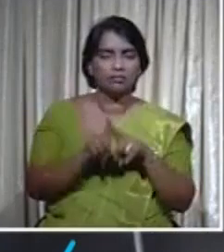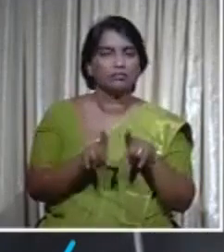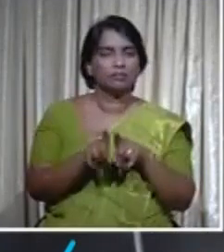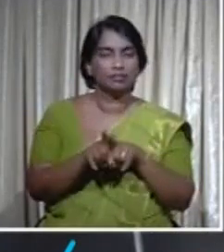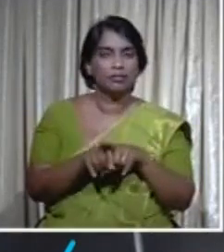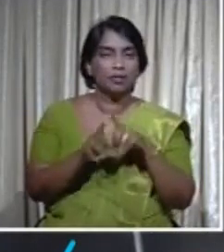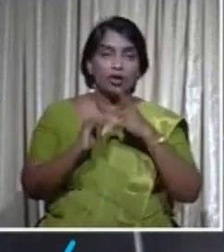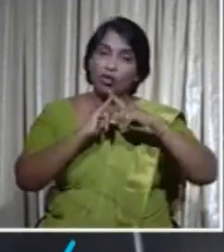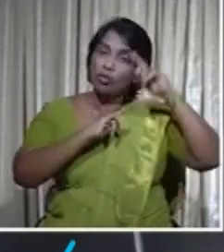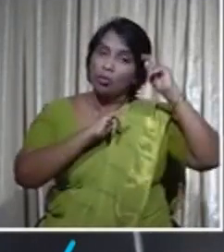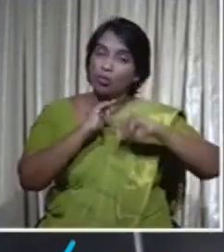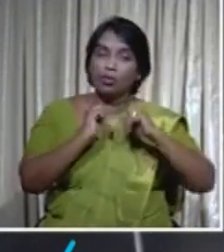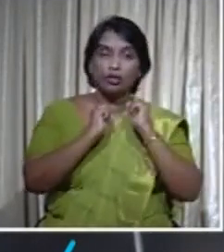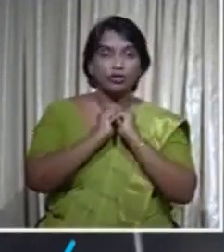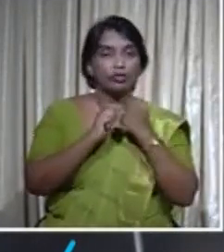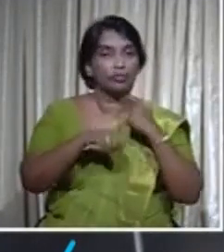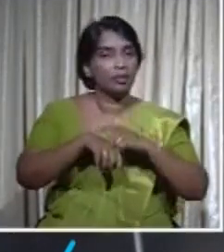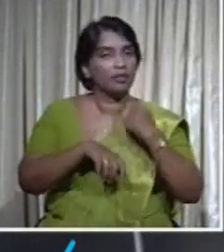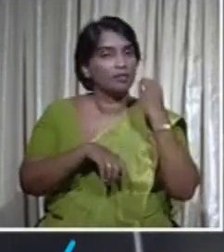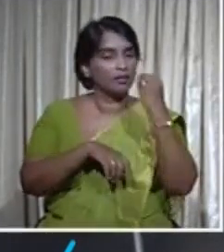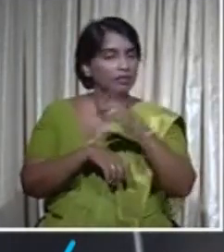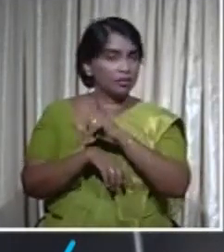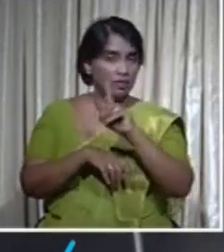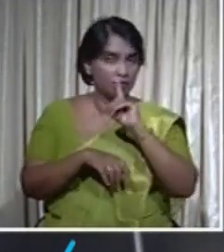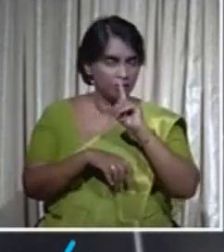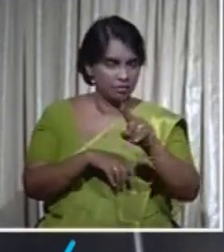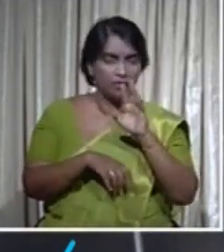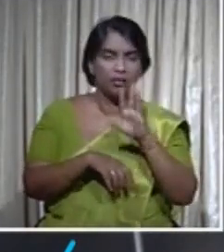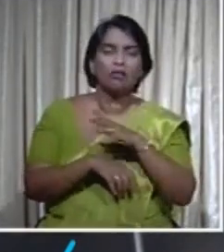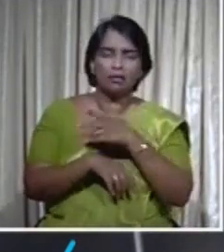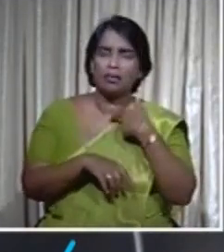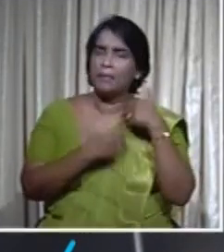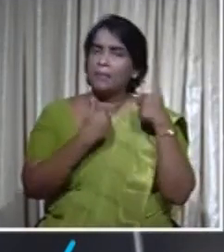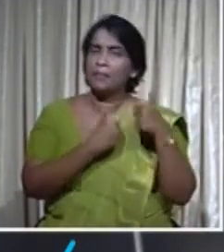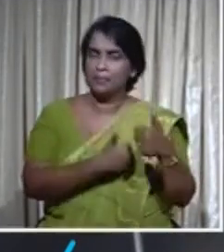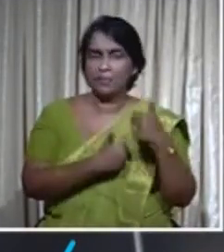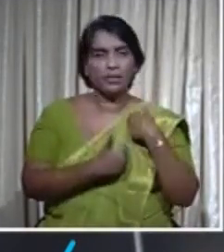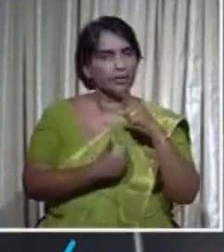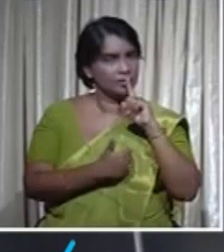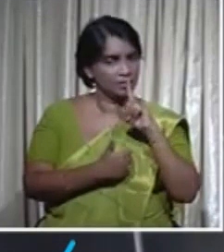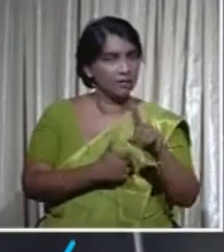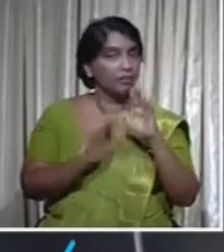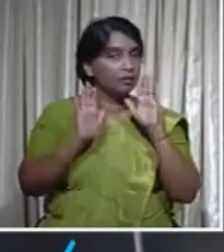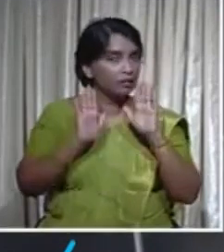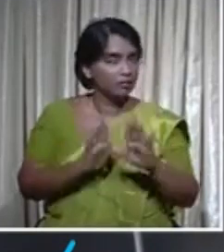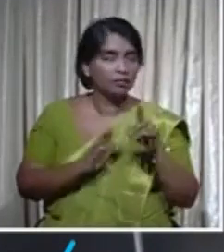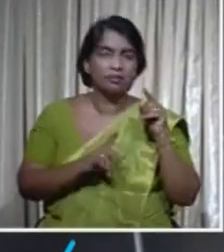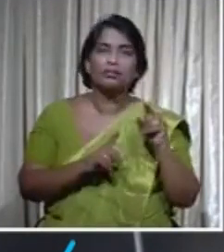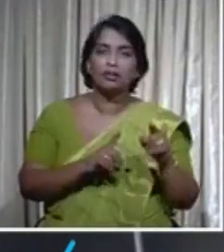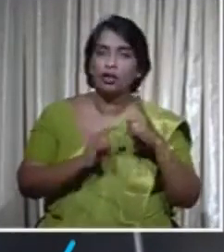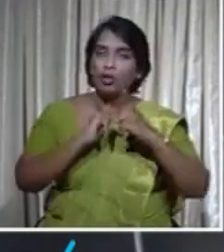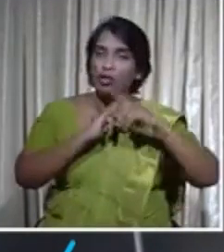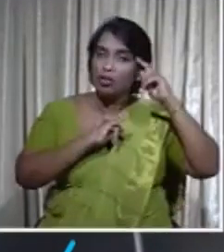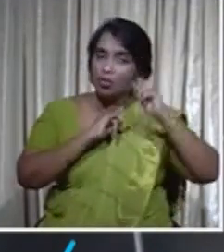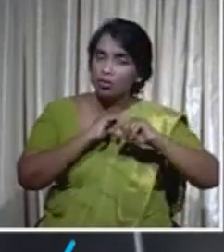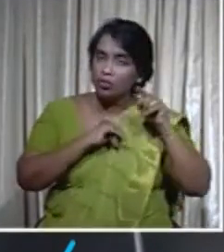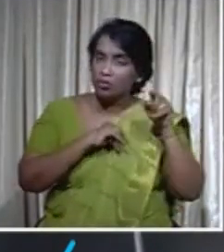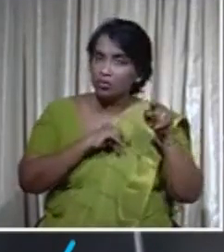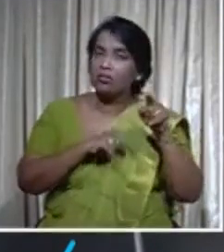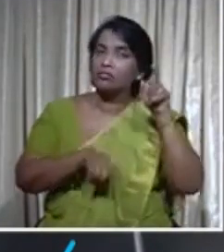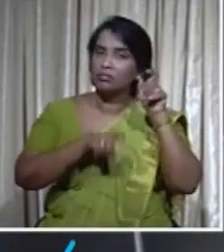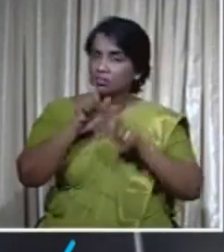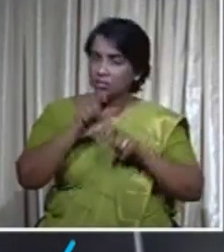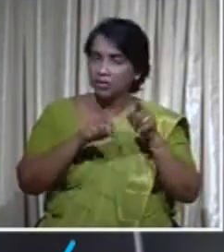என்று சொல்லப்படுகிறது. உண்மையிலே அது வரவேற்கத்தக்க ஒரு விடயம். ஆனால் பட்டதாரிக்கு ஒரு வேலை வாய்ப்பு கொடுக்கின்ற